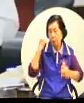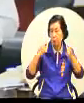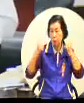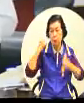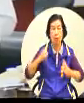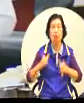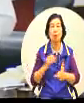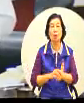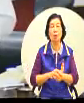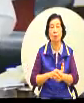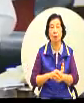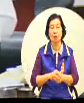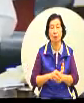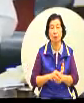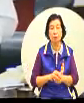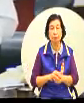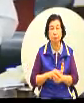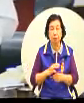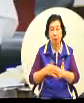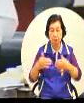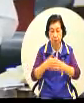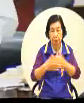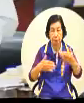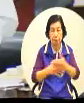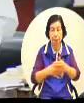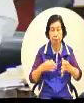那么交通局的局长